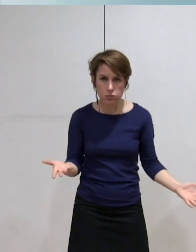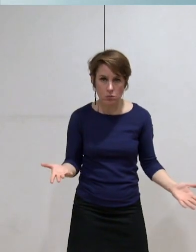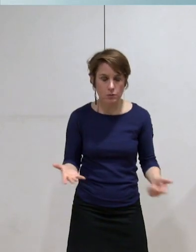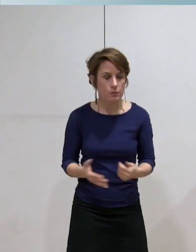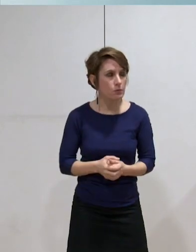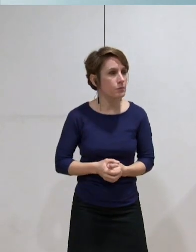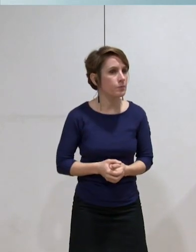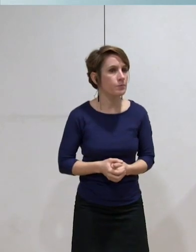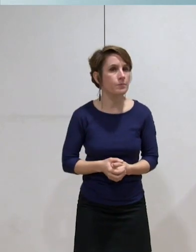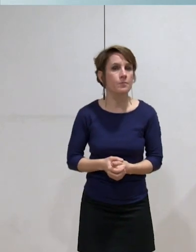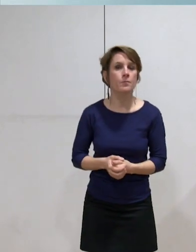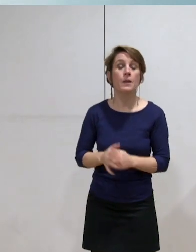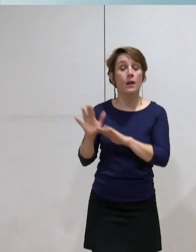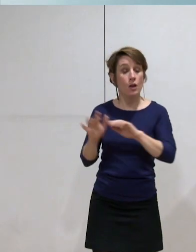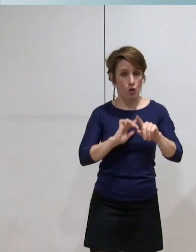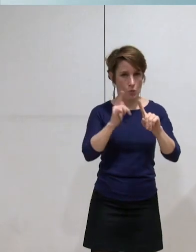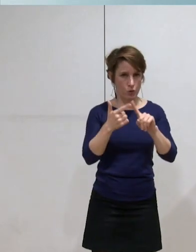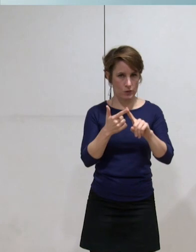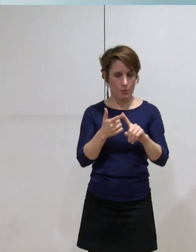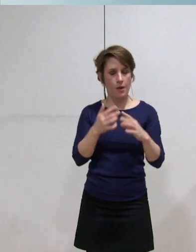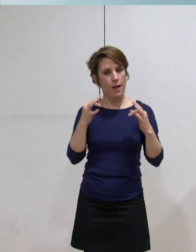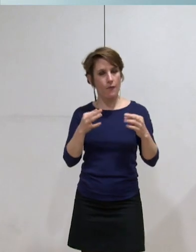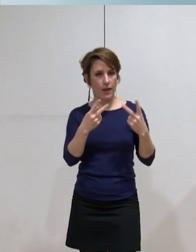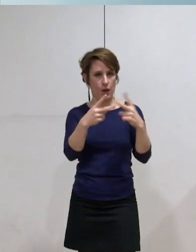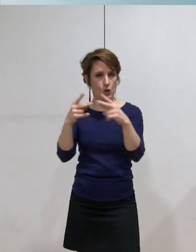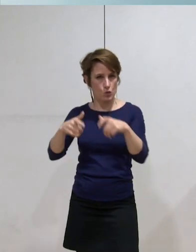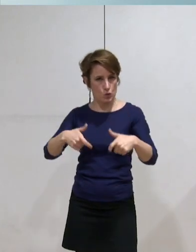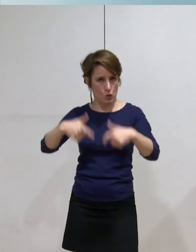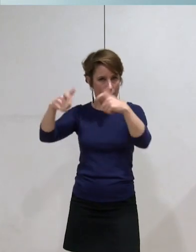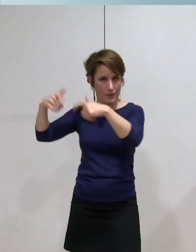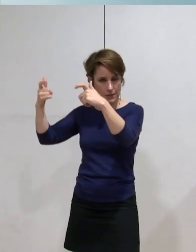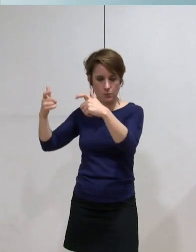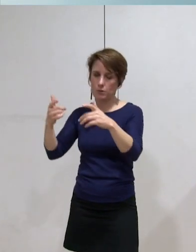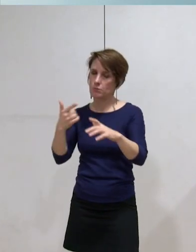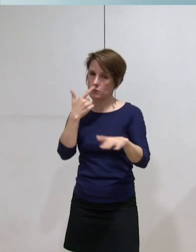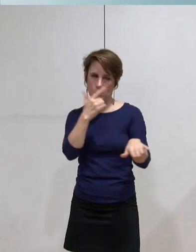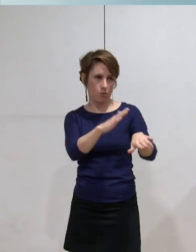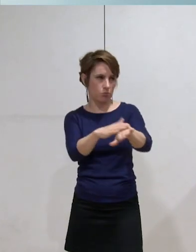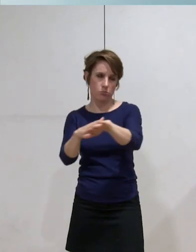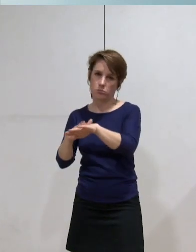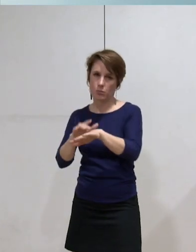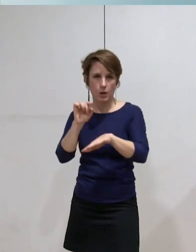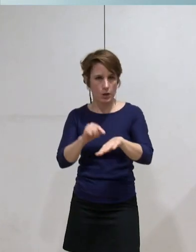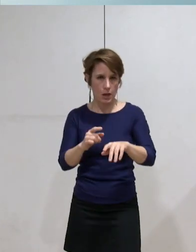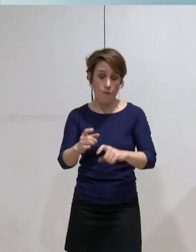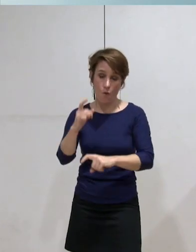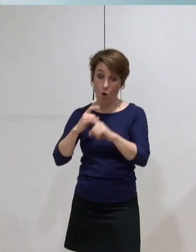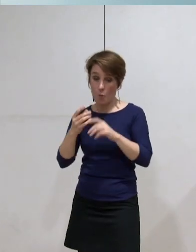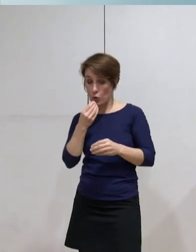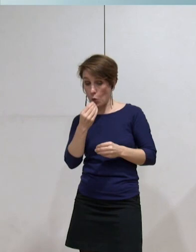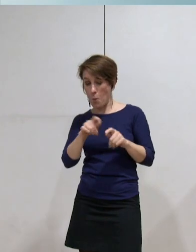en terme urbanistique à mon avis certainement revenir revenir à une bonne mesure de la population